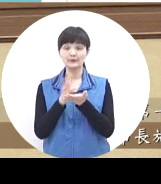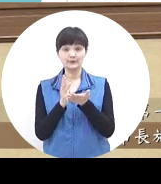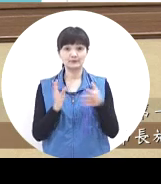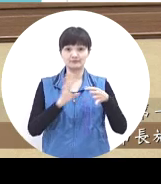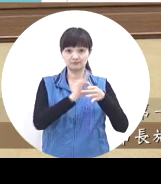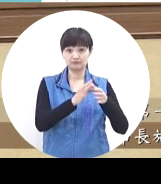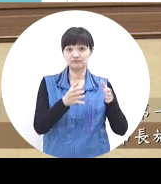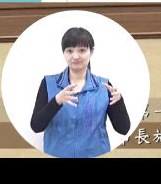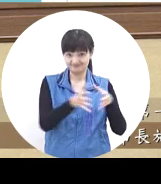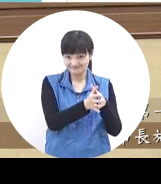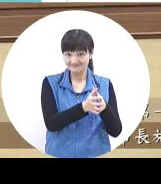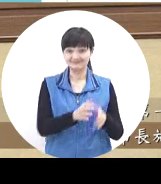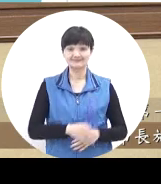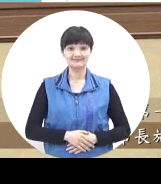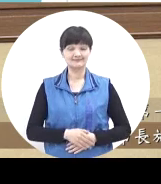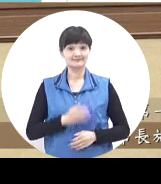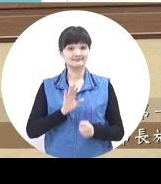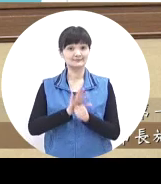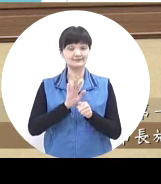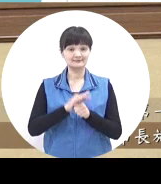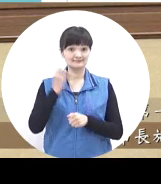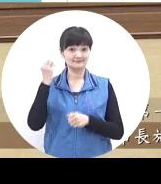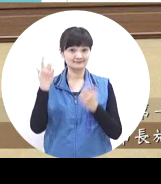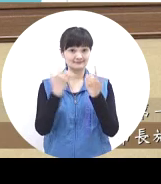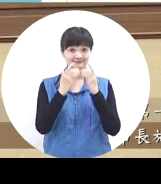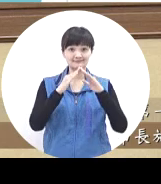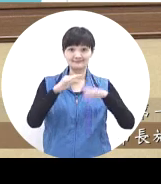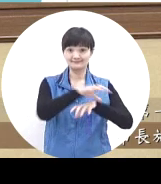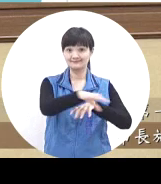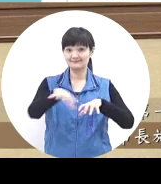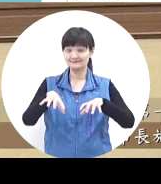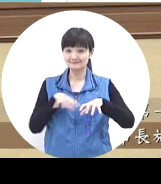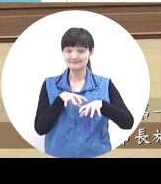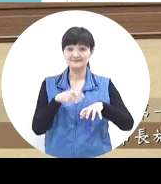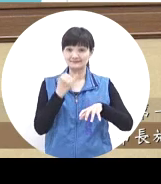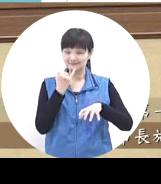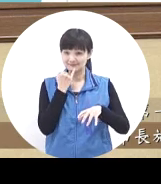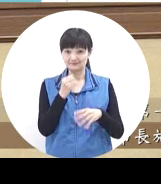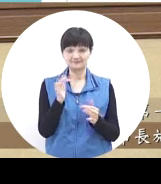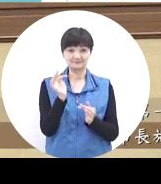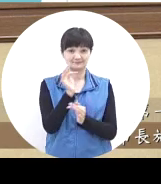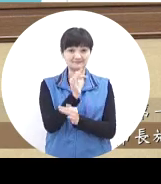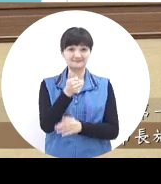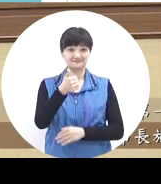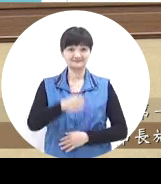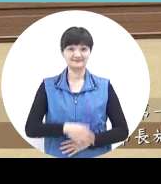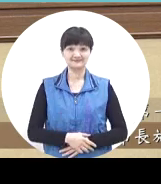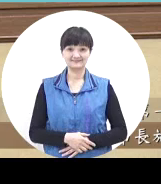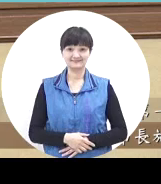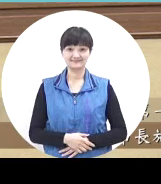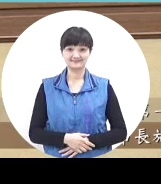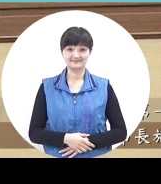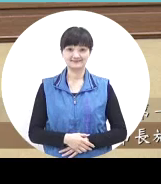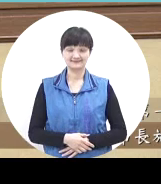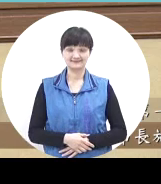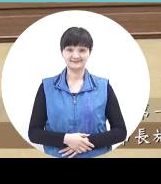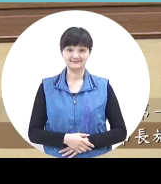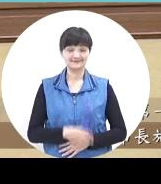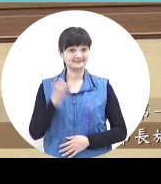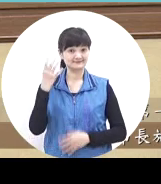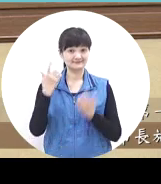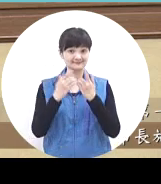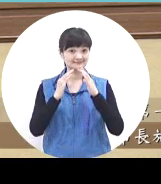的整个产业地区的发展能够更全面化。那至于新北市